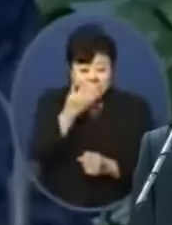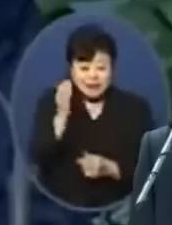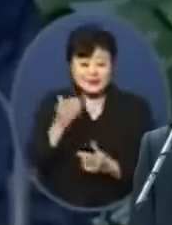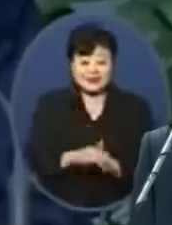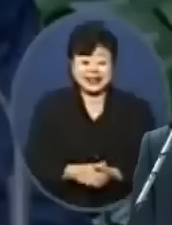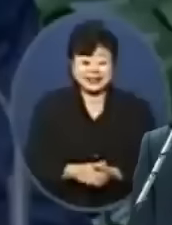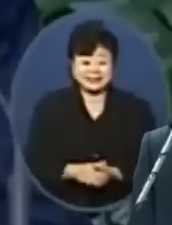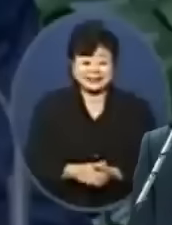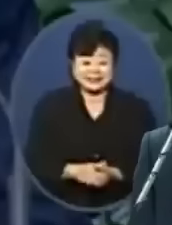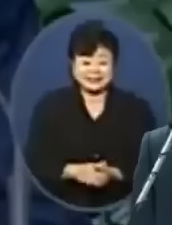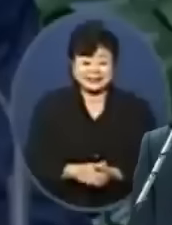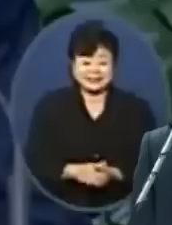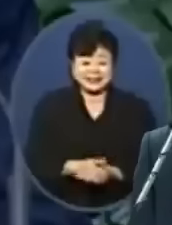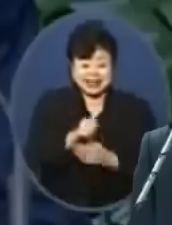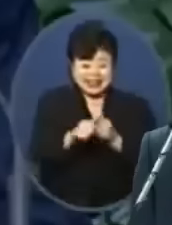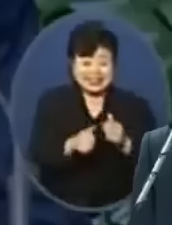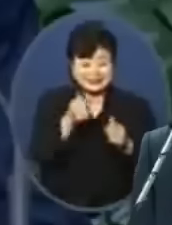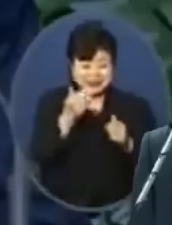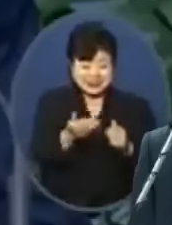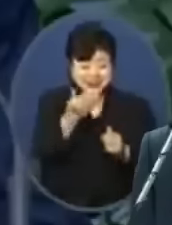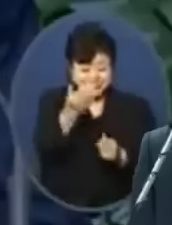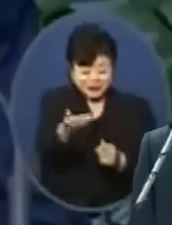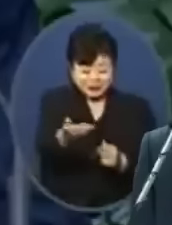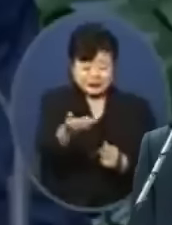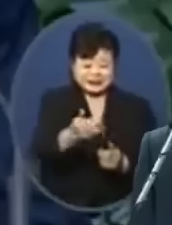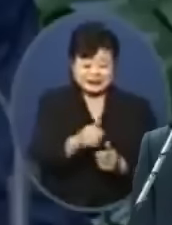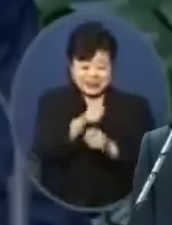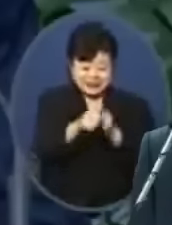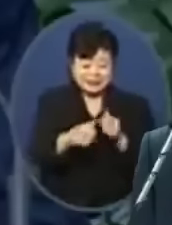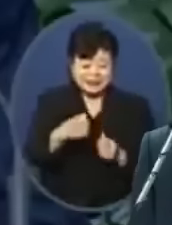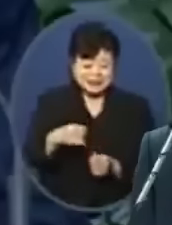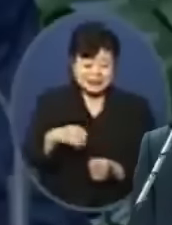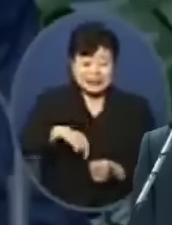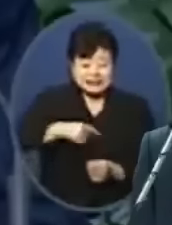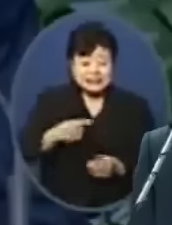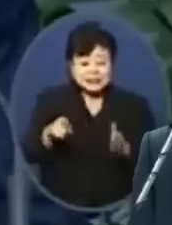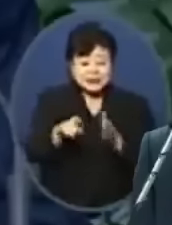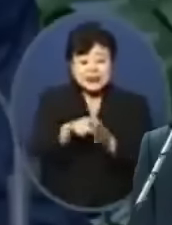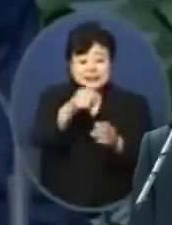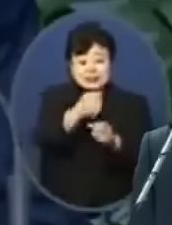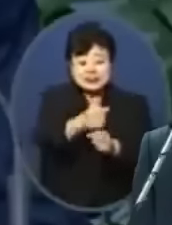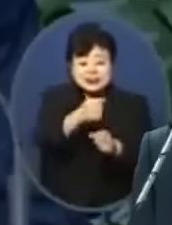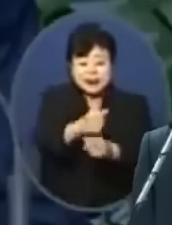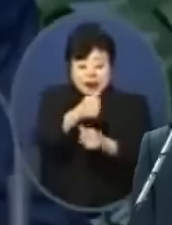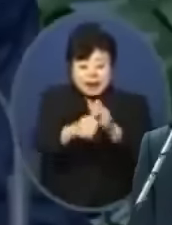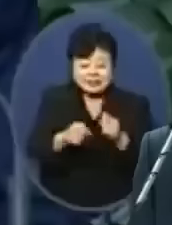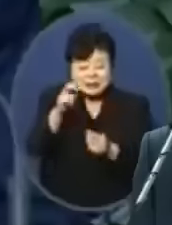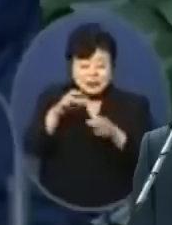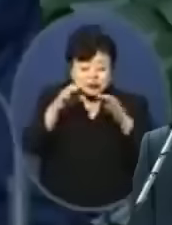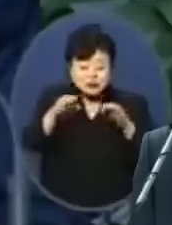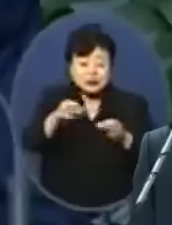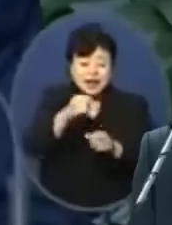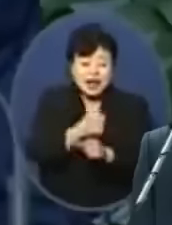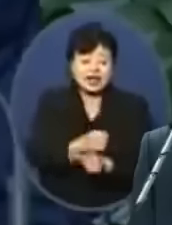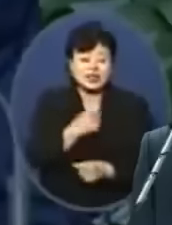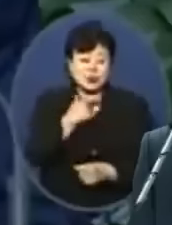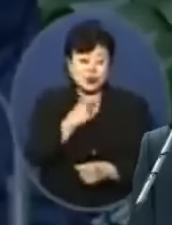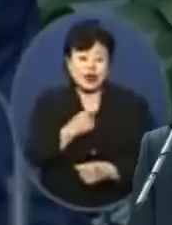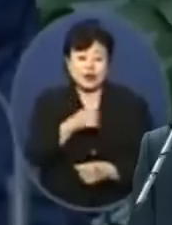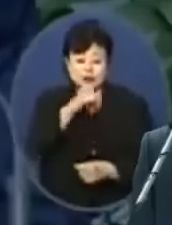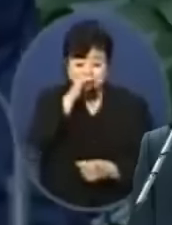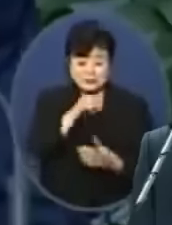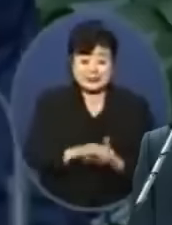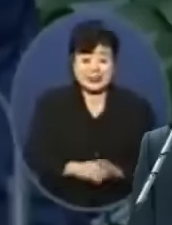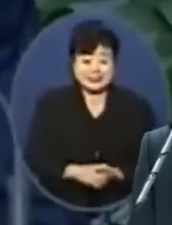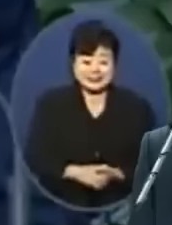것입니다. 하나님께서 여러분을 하나님 자신을 위해서 지어서 하나님을 찬송케 하기를 원하고